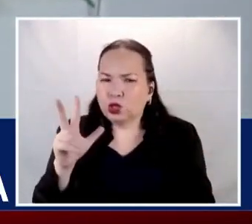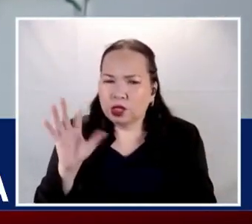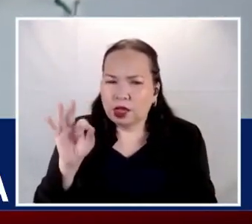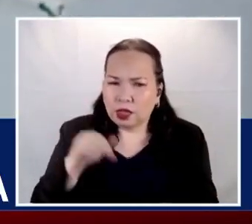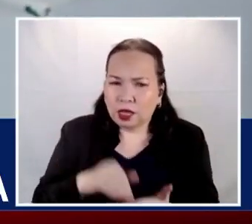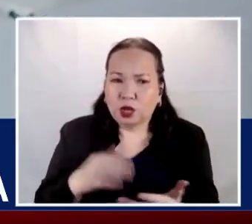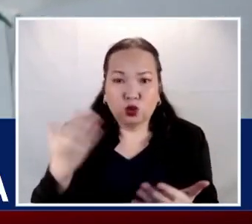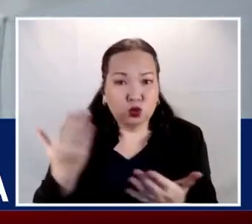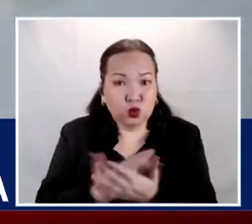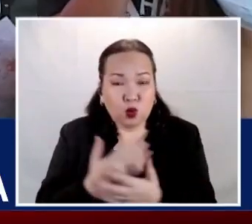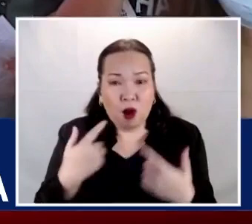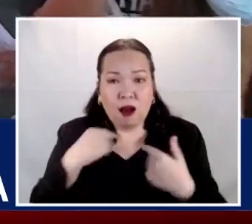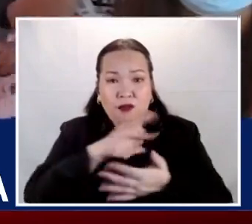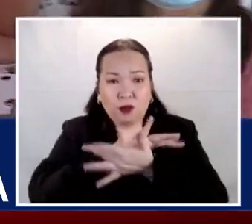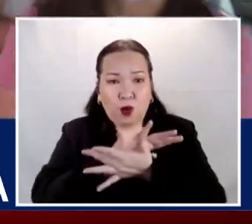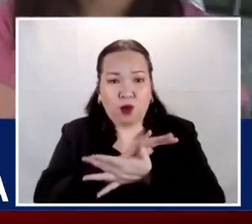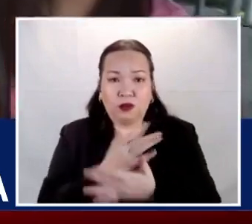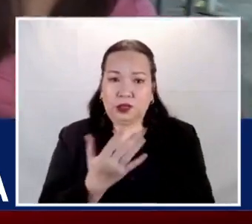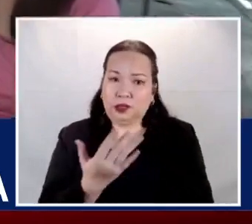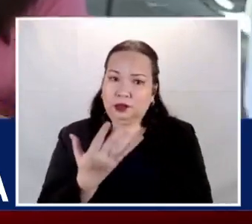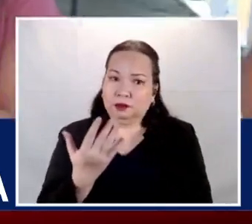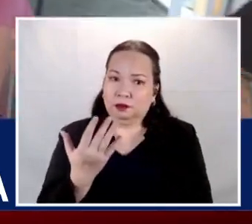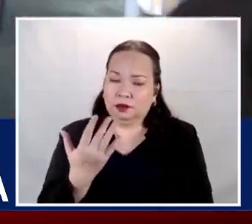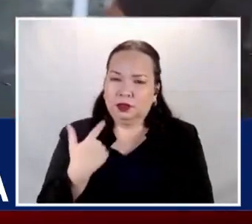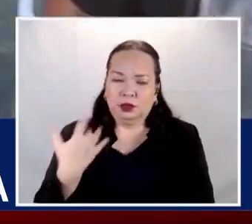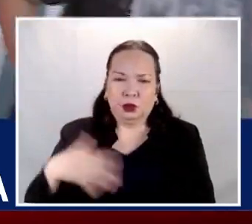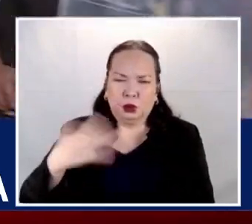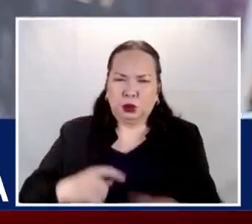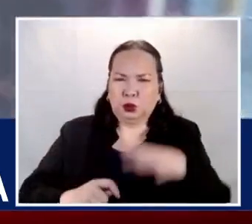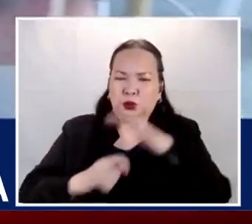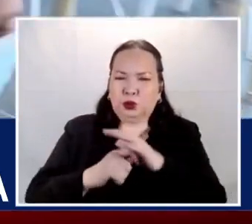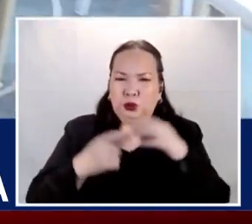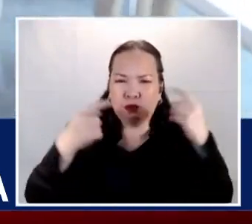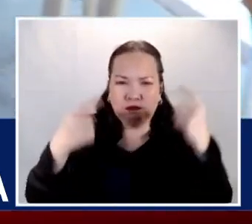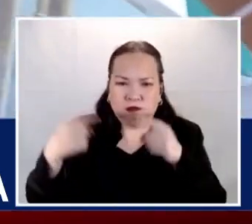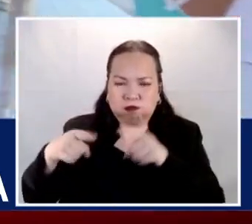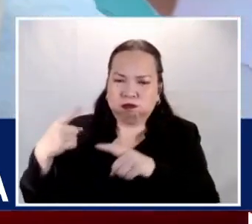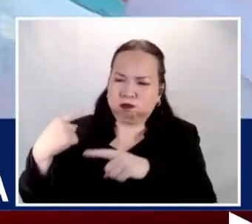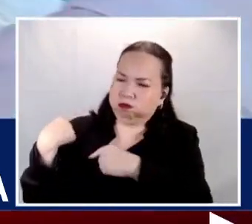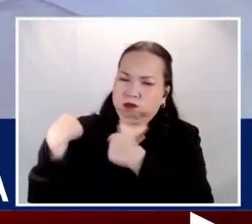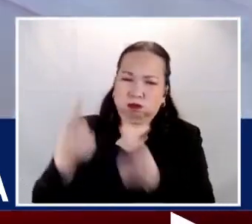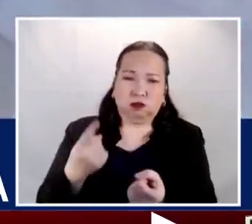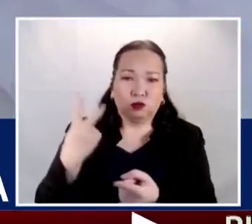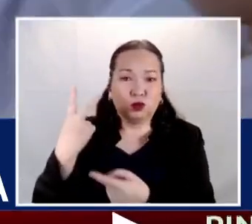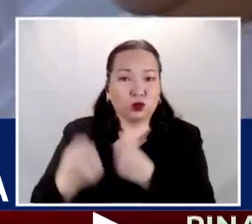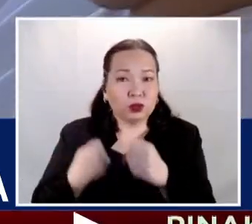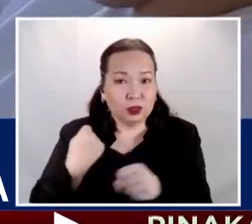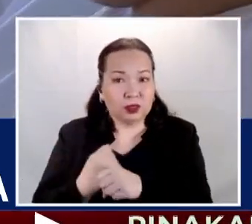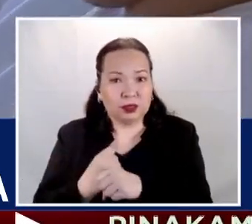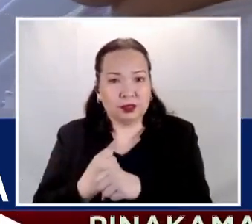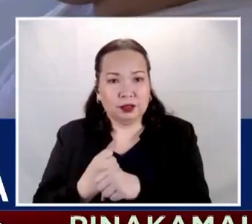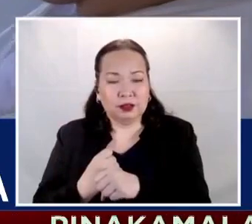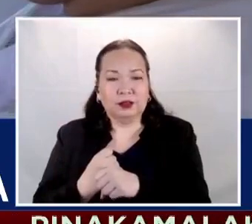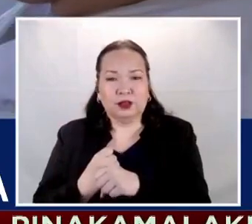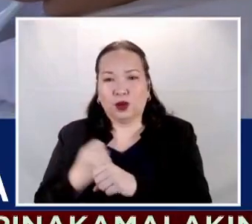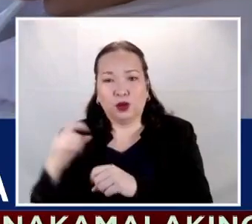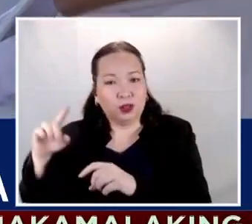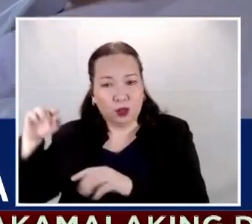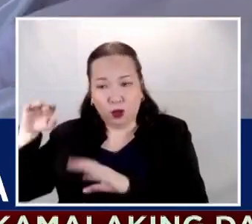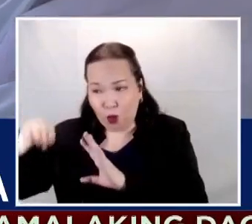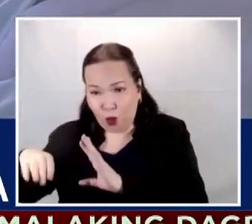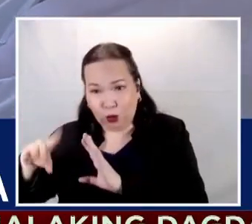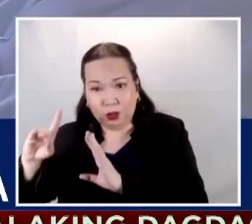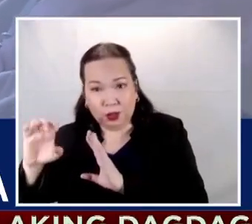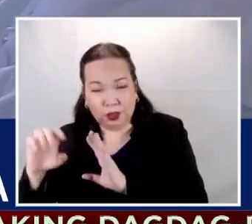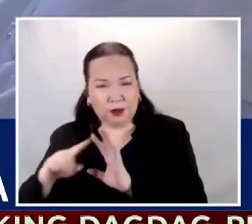bagong tinamaan ng COVID ang pinakamataas na bilang na naitala sa bansa sa loob ng 2 taon. Pero kumpara